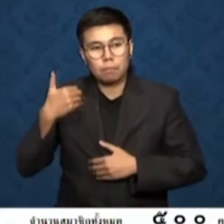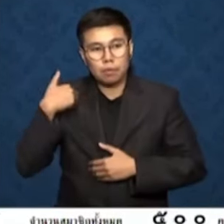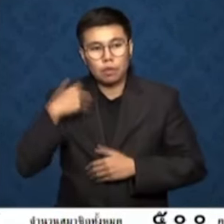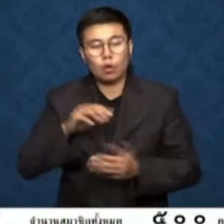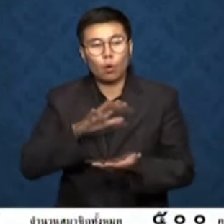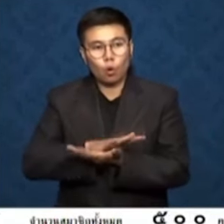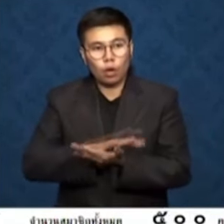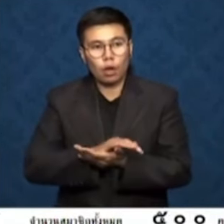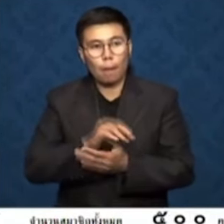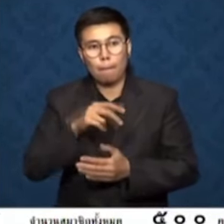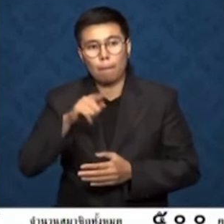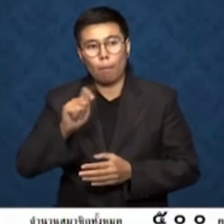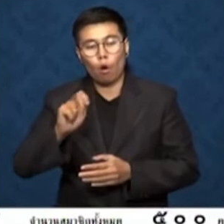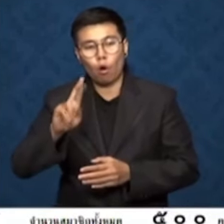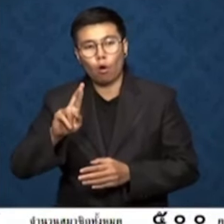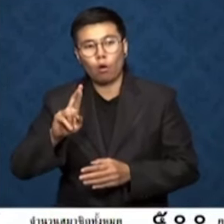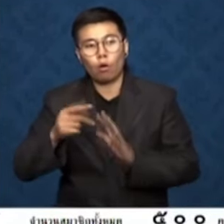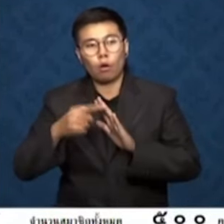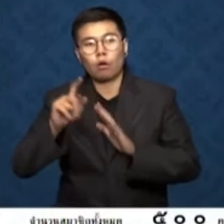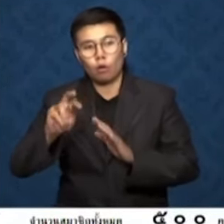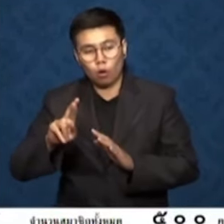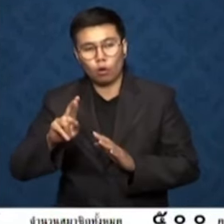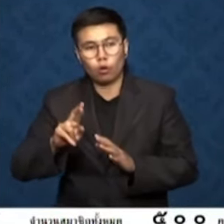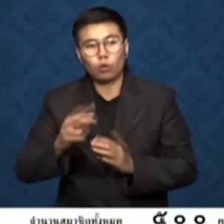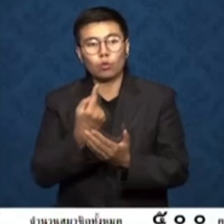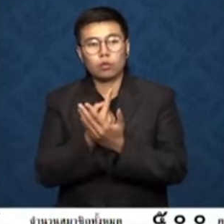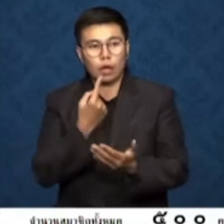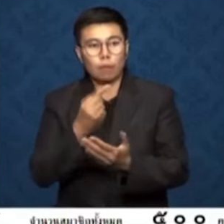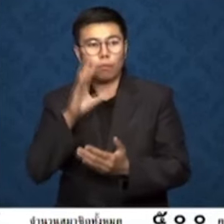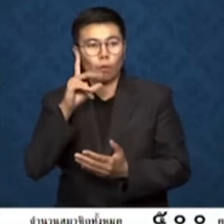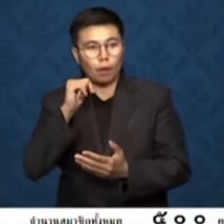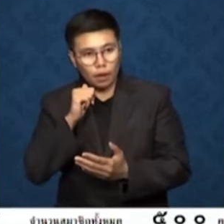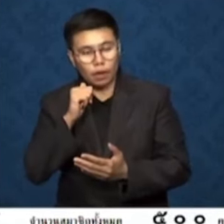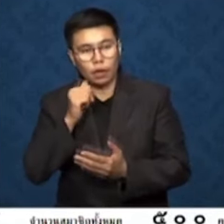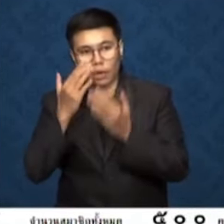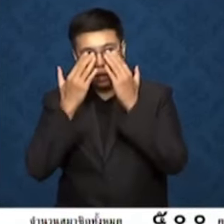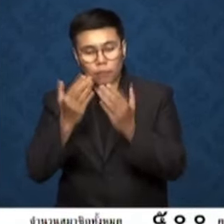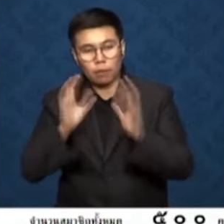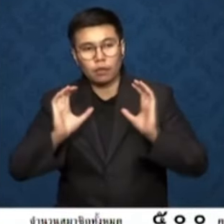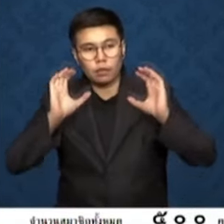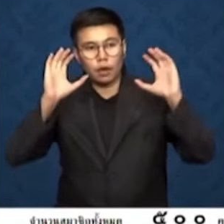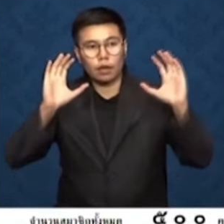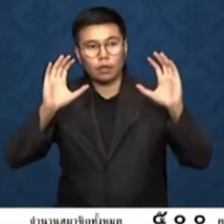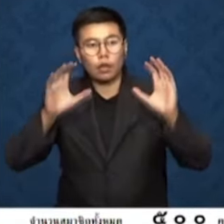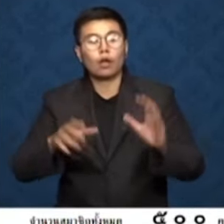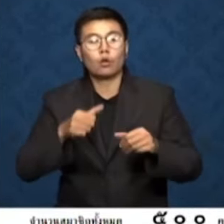จังหวัดและตัวแทนภาคีผู้ปกครองและข้าราชการที่อยู่ในพื้น